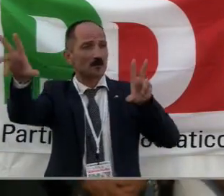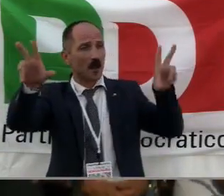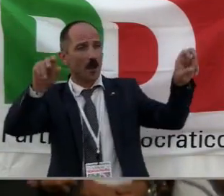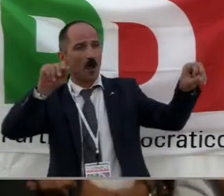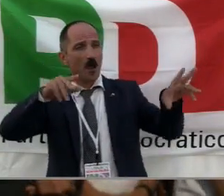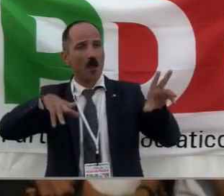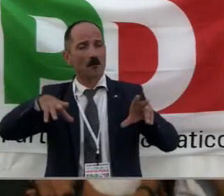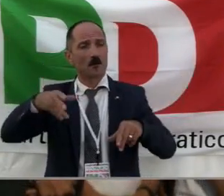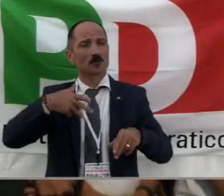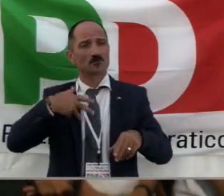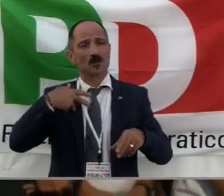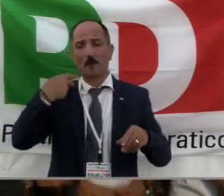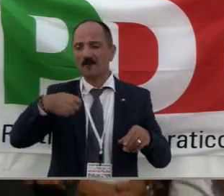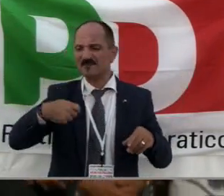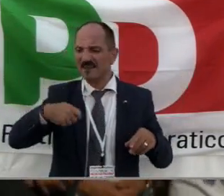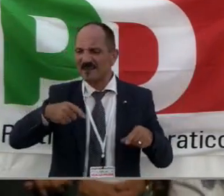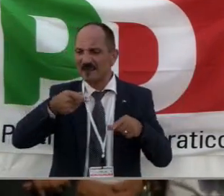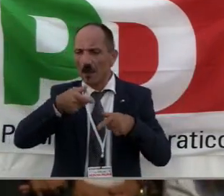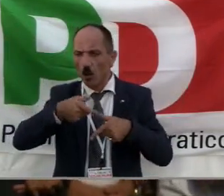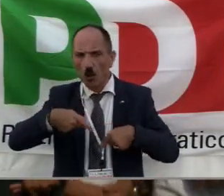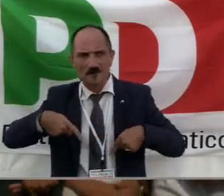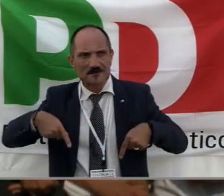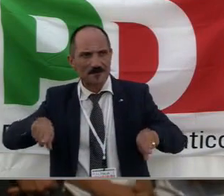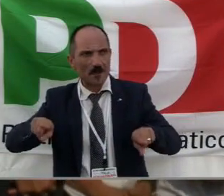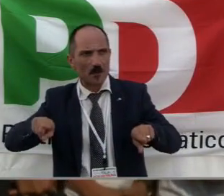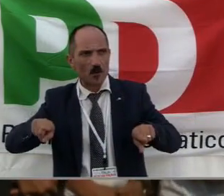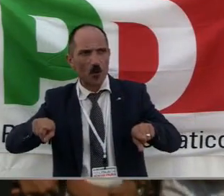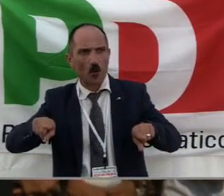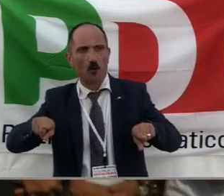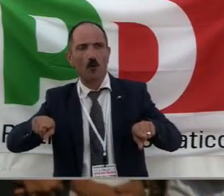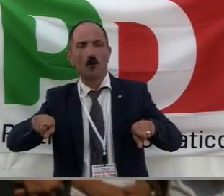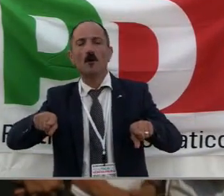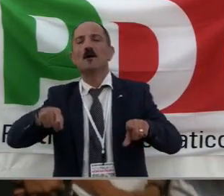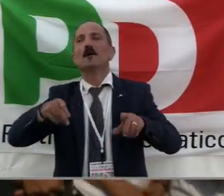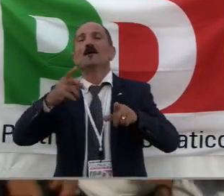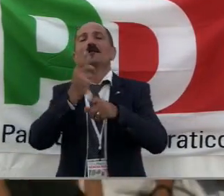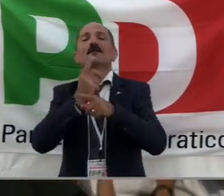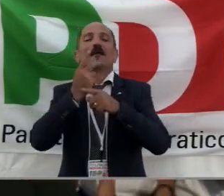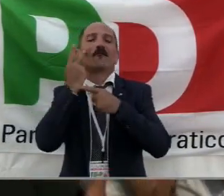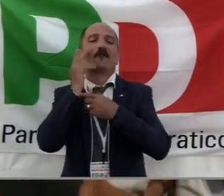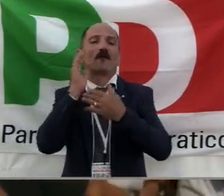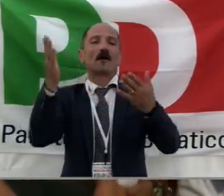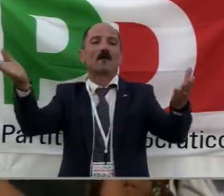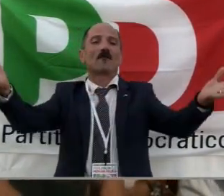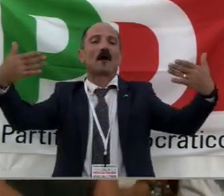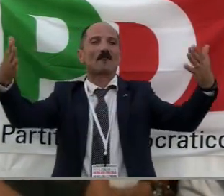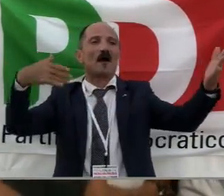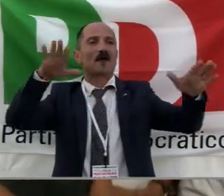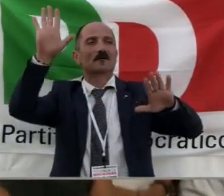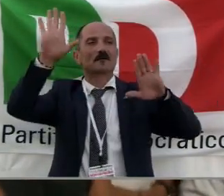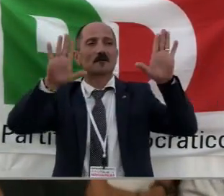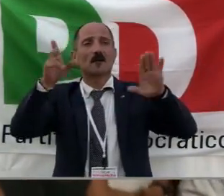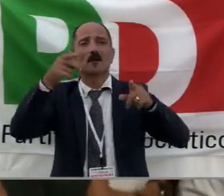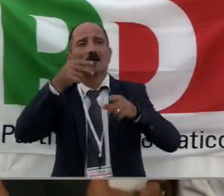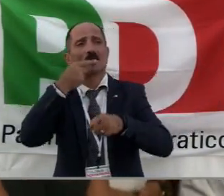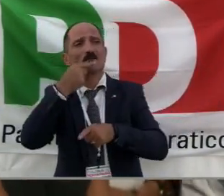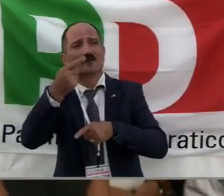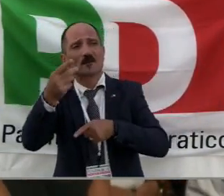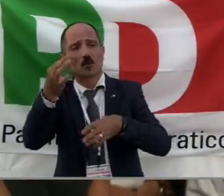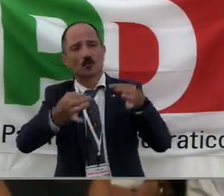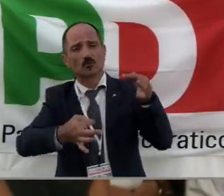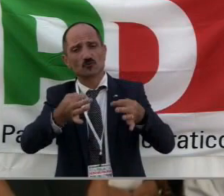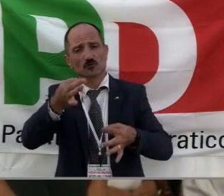Se c'è un Presidente del Consiglio, si faccia vedere! Esprima un